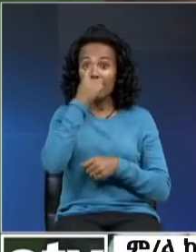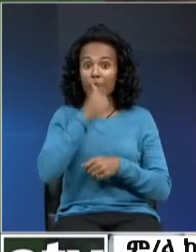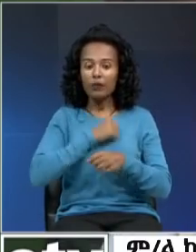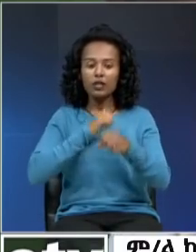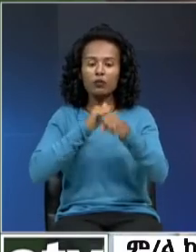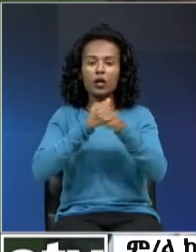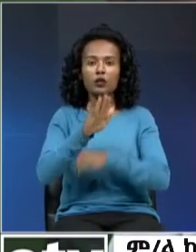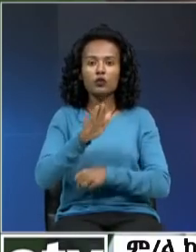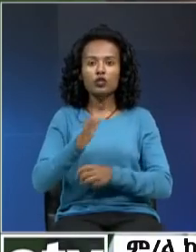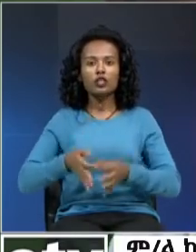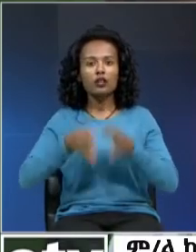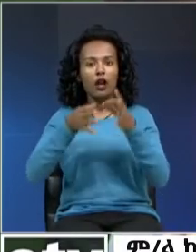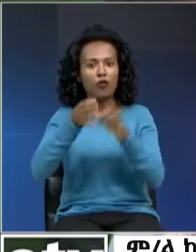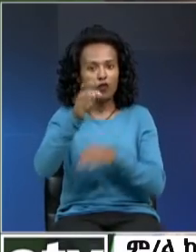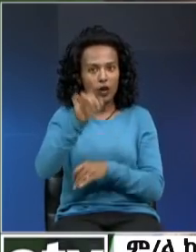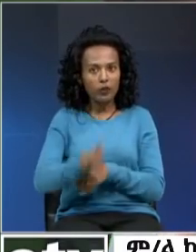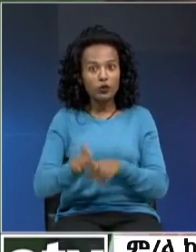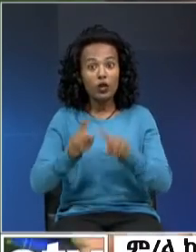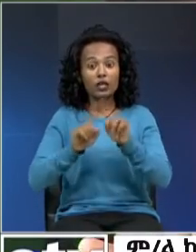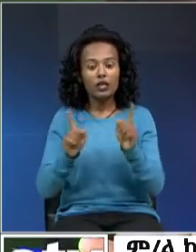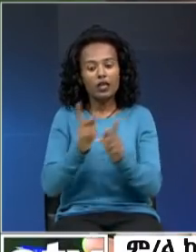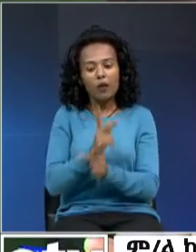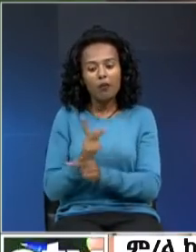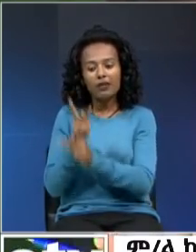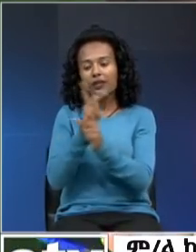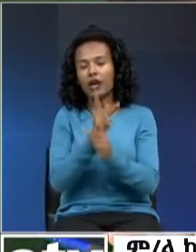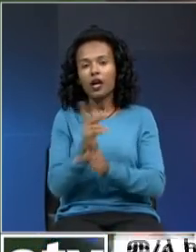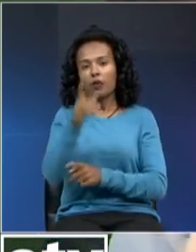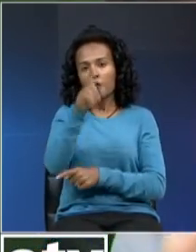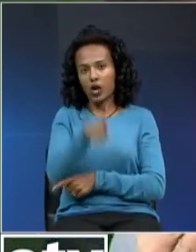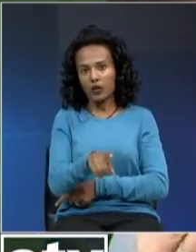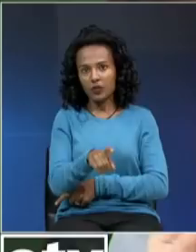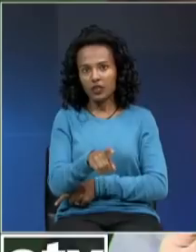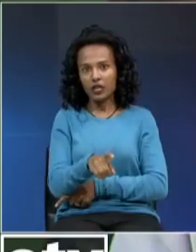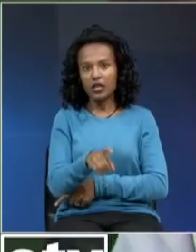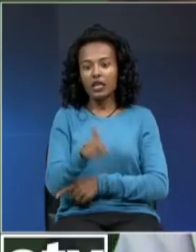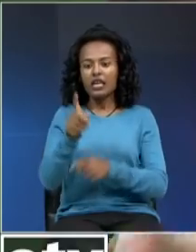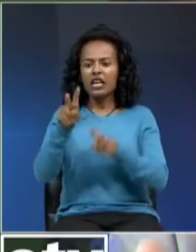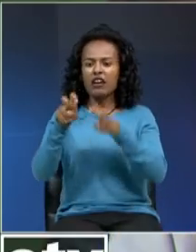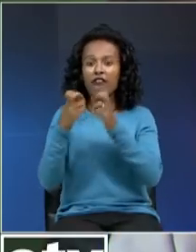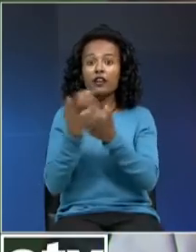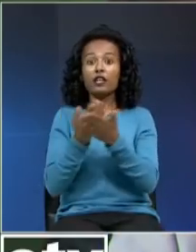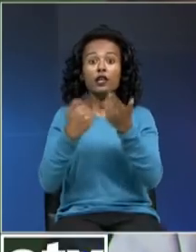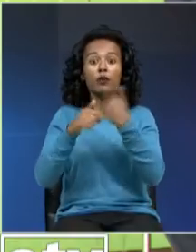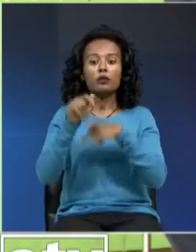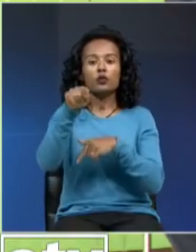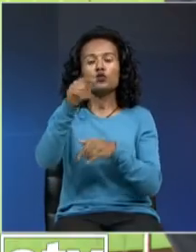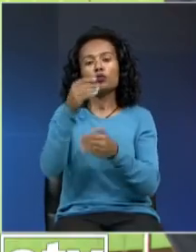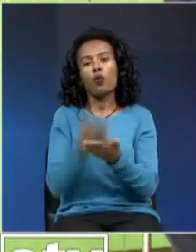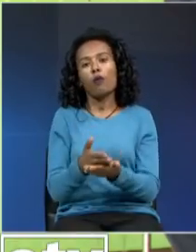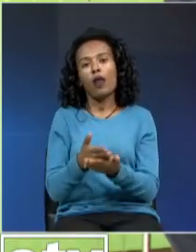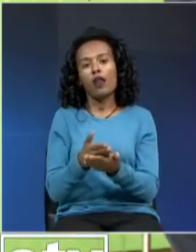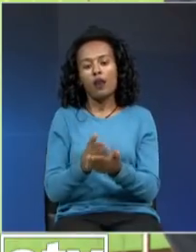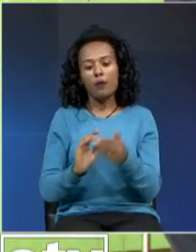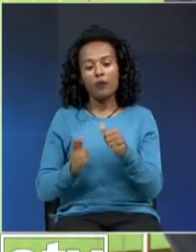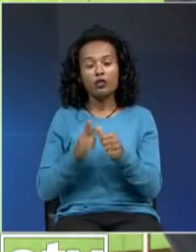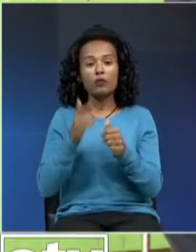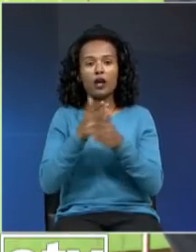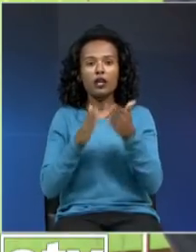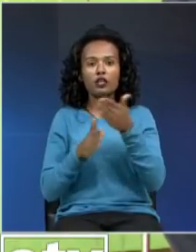መልእክቶች ሊተላለፉ ይገባቸዋል። ግን ደግሞ በጥንቃቄ መሆን አለባቸው። የከፋ ነገር ከመጣ እሱም ይቆማል። በመጀመሪያ